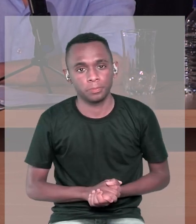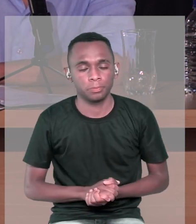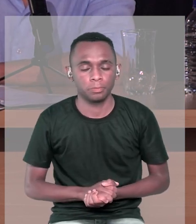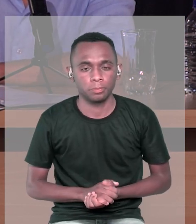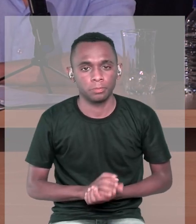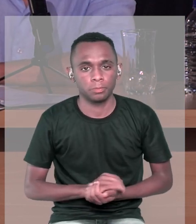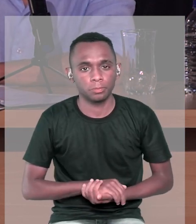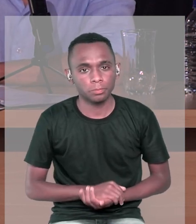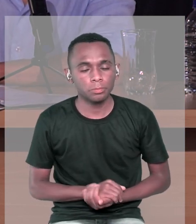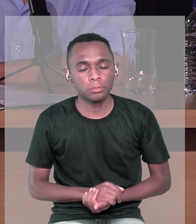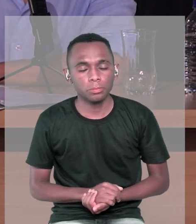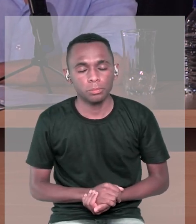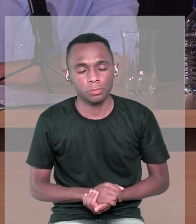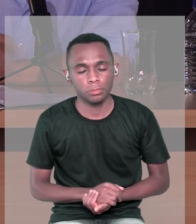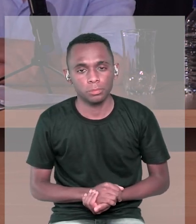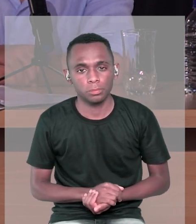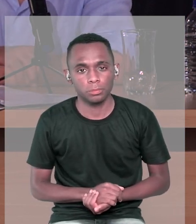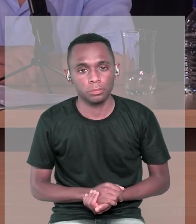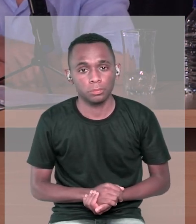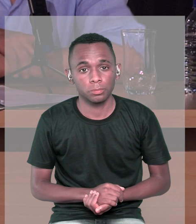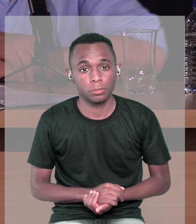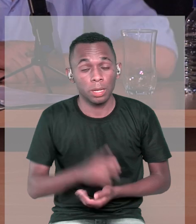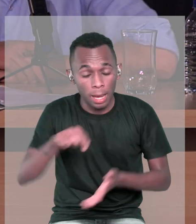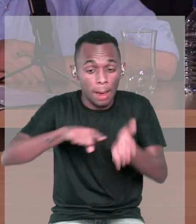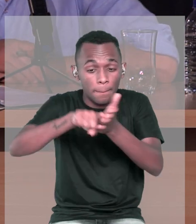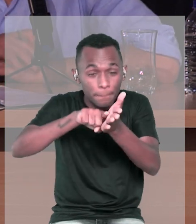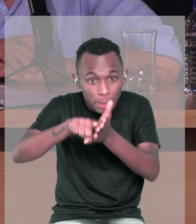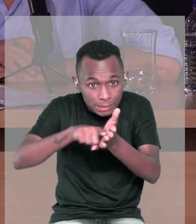optimale du vivant et du milieu. A ciência da